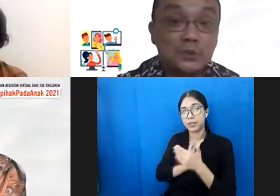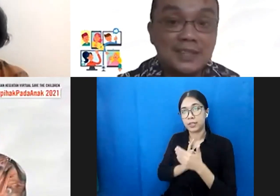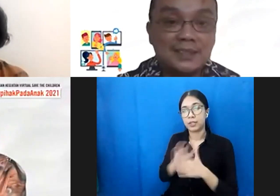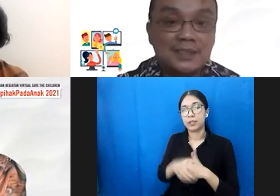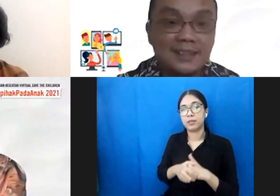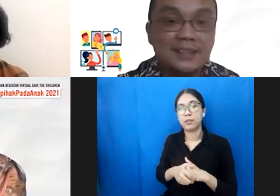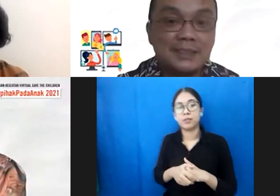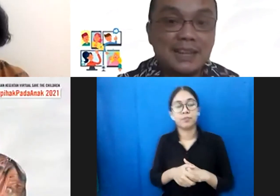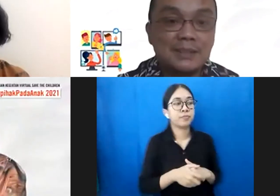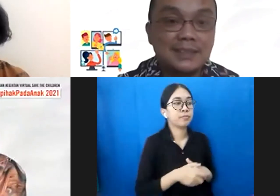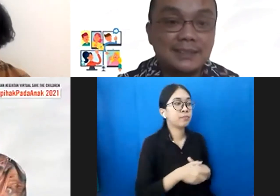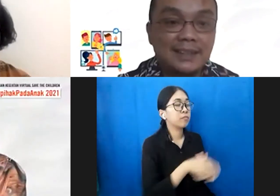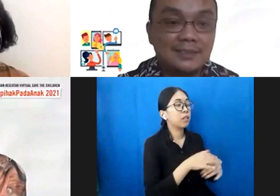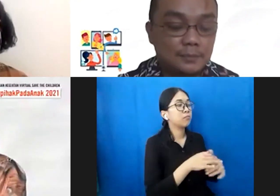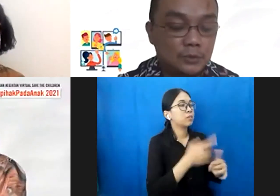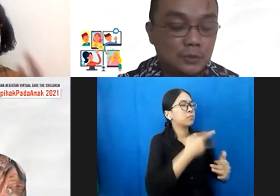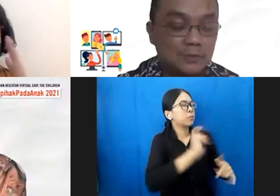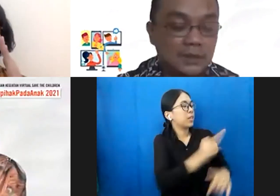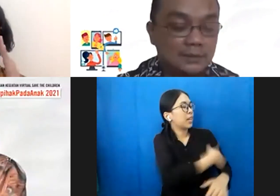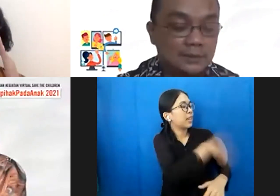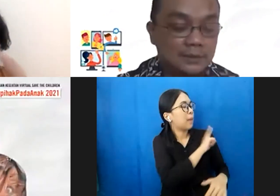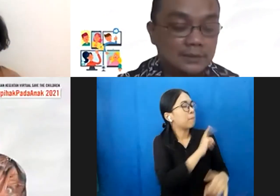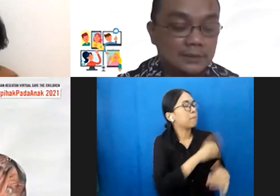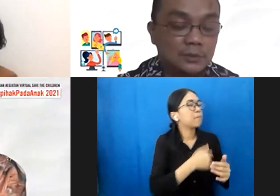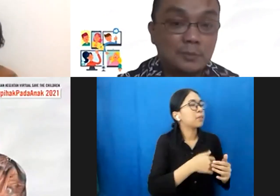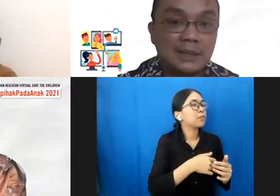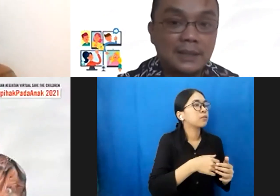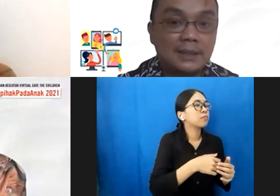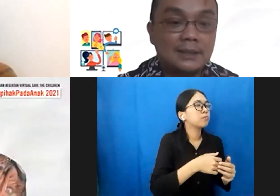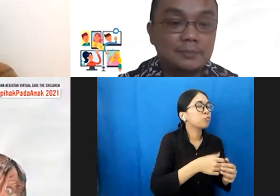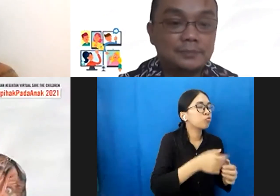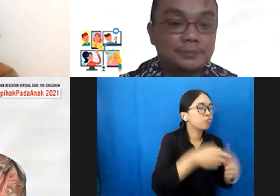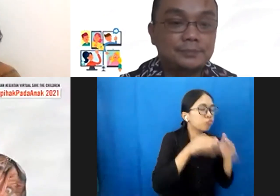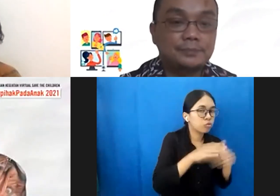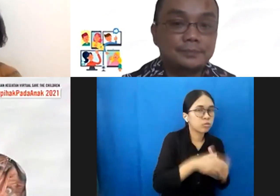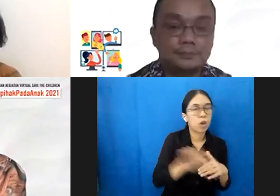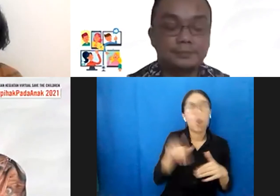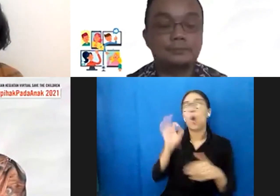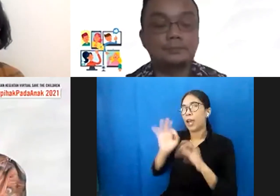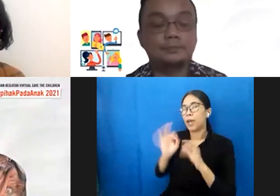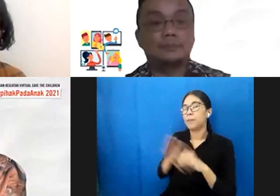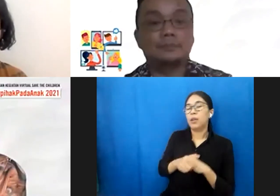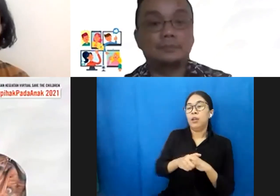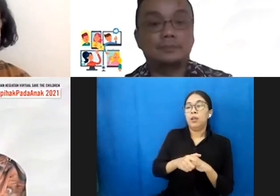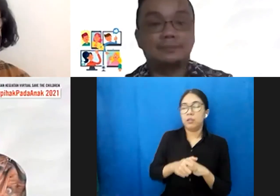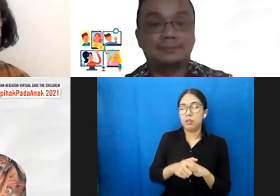Keterampilan khusus. Konteksnya. Oke, ini semoga saya juga tidak salah menangkap ya. Jadi kalau